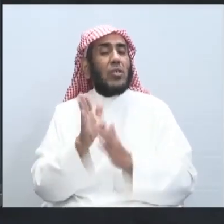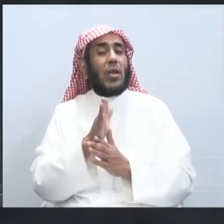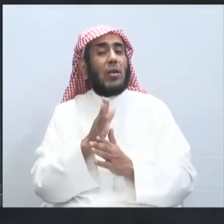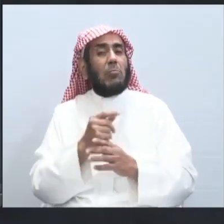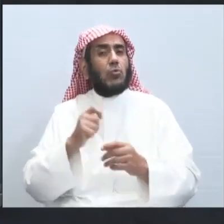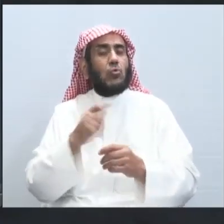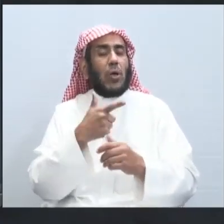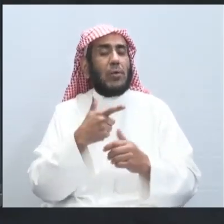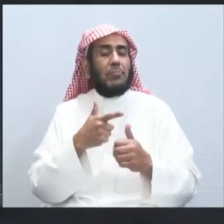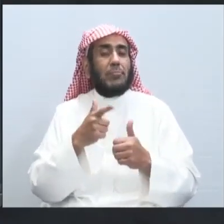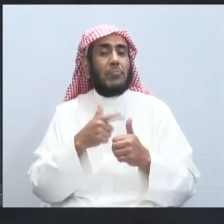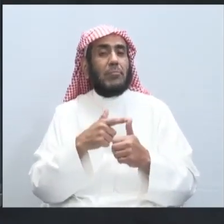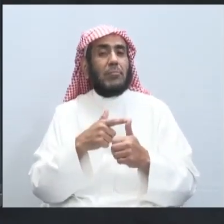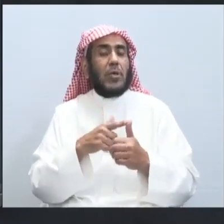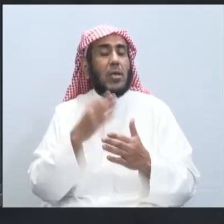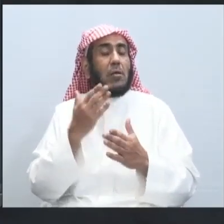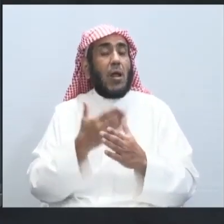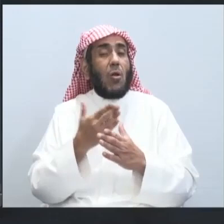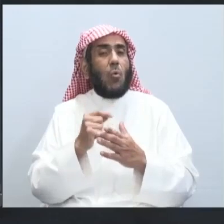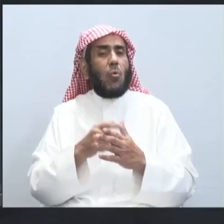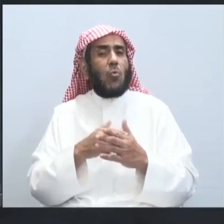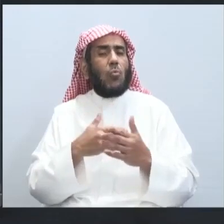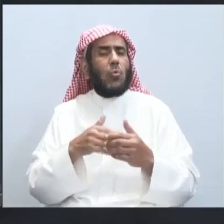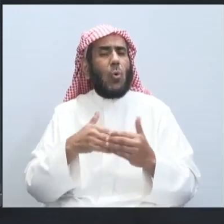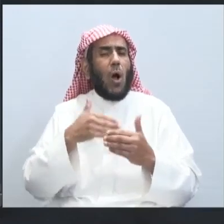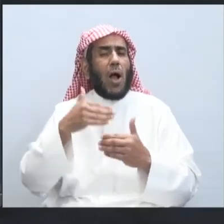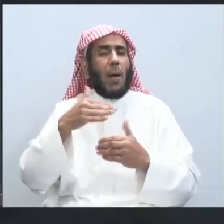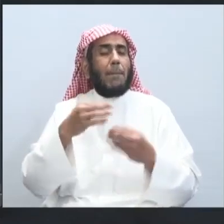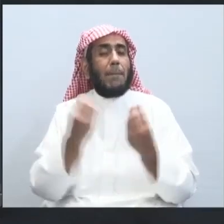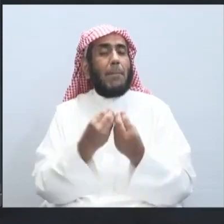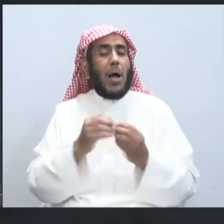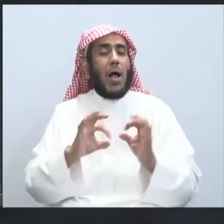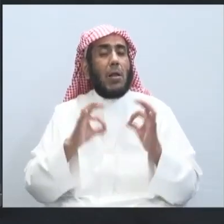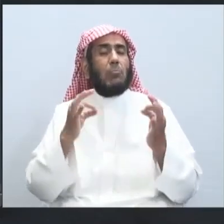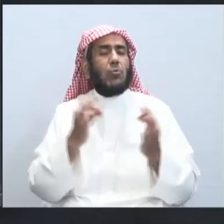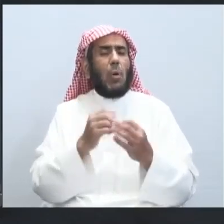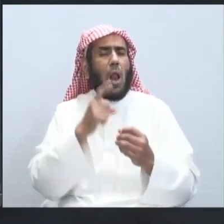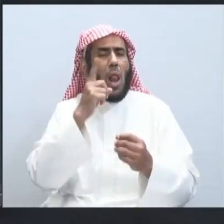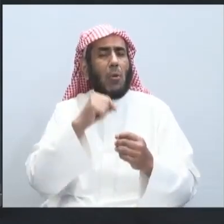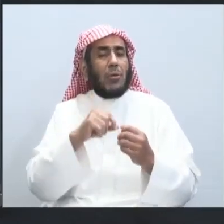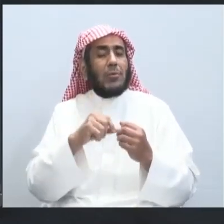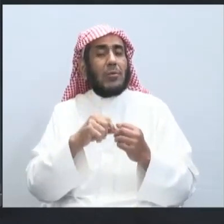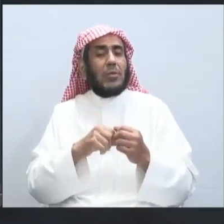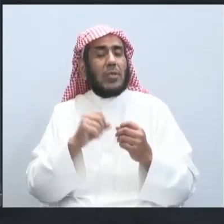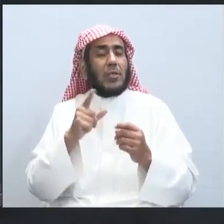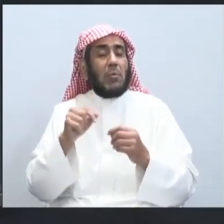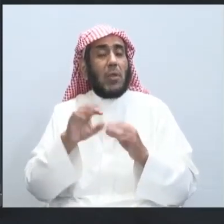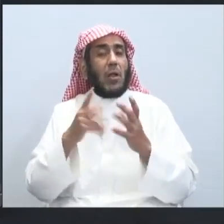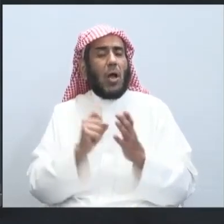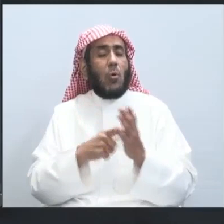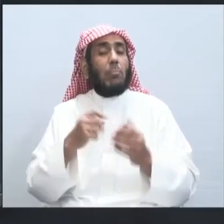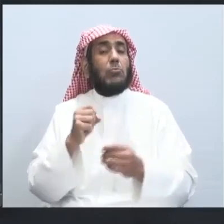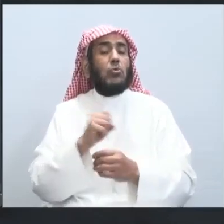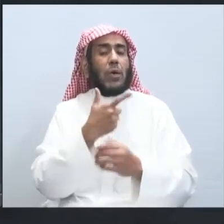جانب السرعه لانه يتواكب مع المجتمع فلذلك لابد ان يكون يتسم هذا القانون